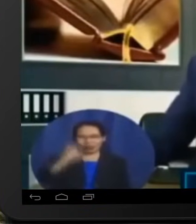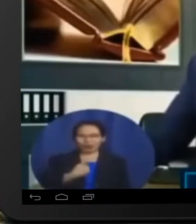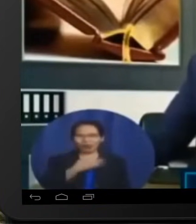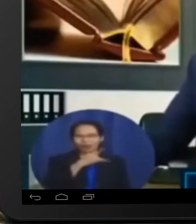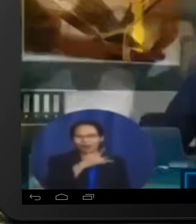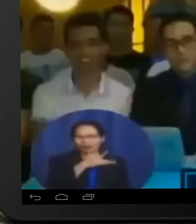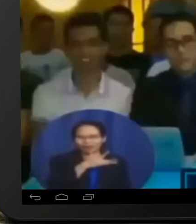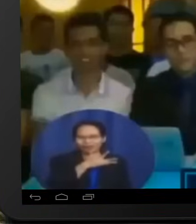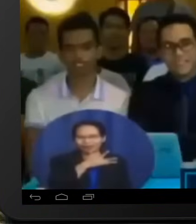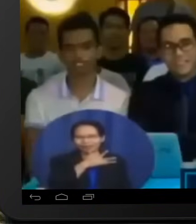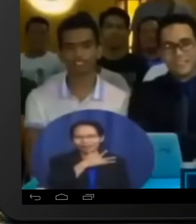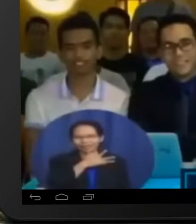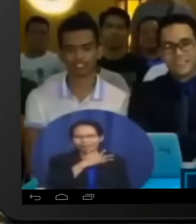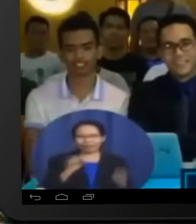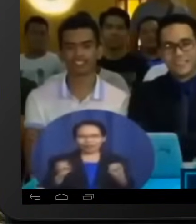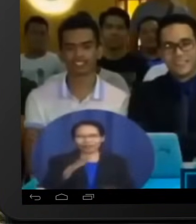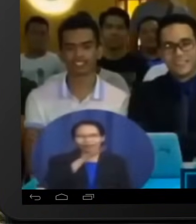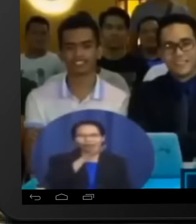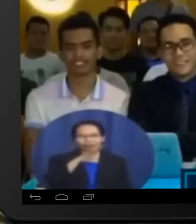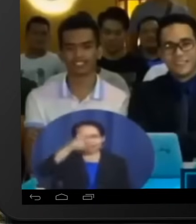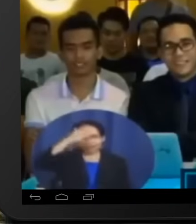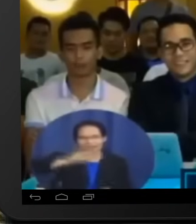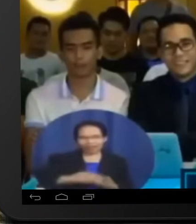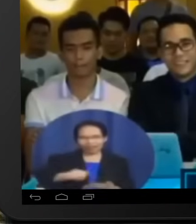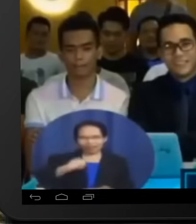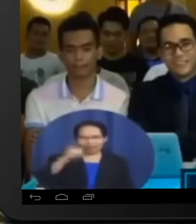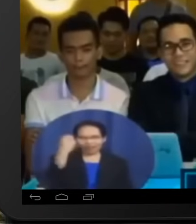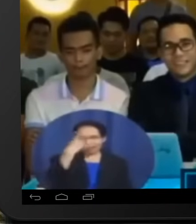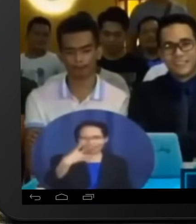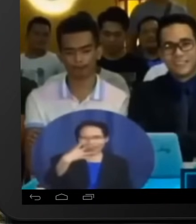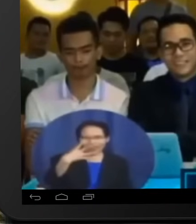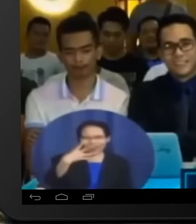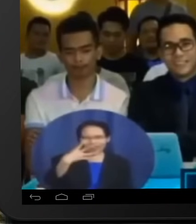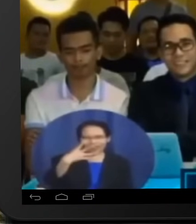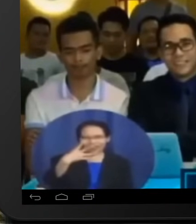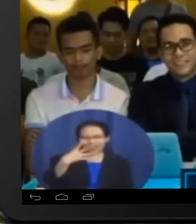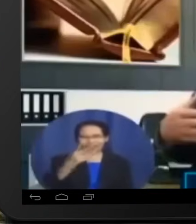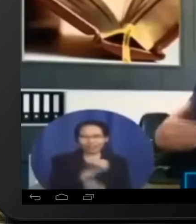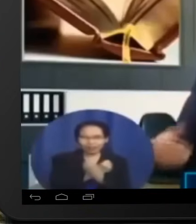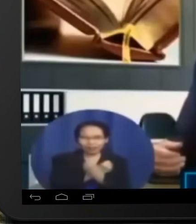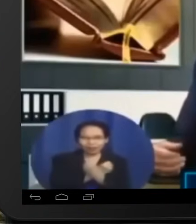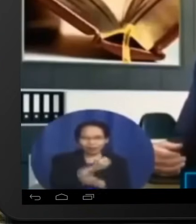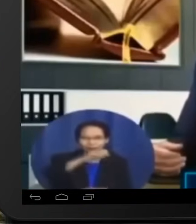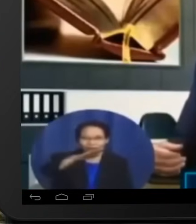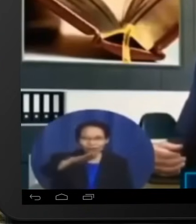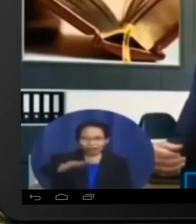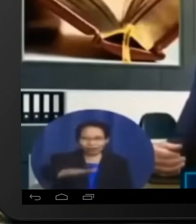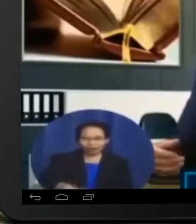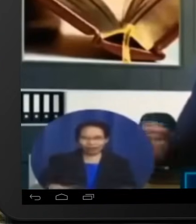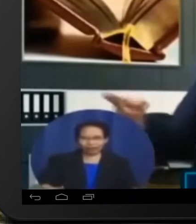yun. Wala namang nanay na yung anak niya, sinabi niya, pangit. Pagmahal mo rin lang yung anak